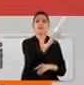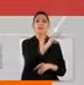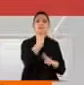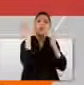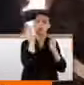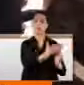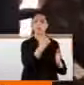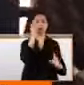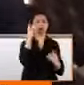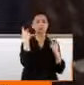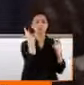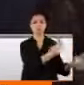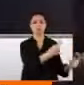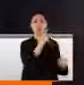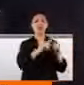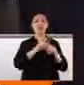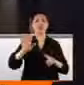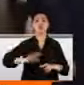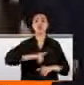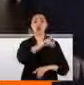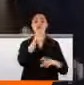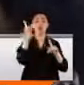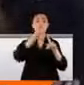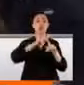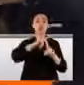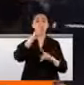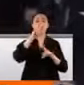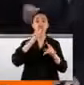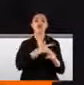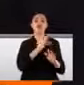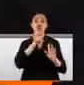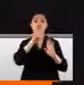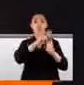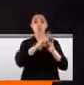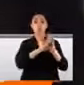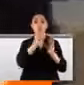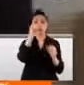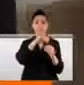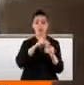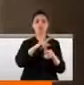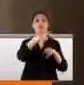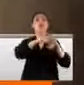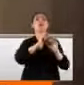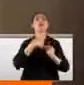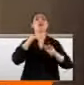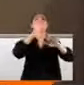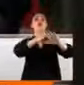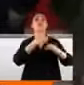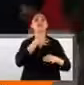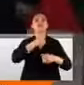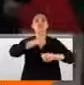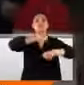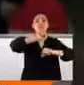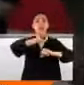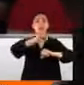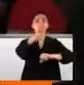senin zihniyetine. Kılıçdaroğlu katıldığı canlı yayında HDP'ye dokundurmam bir yanlışı yok demişti. İşte Bahçeli'yi kızdıran